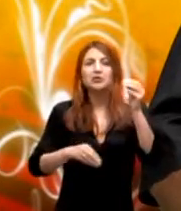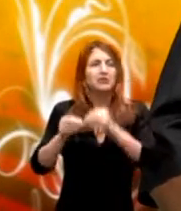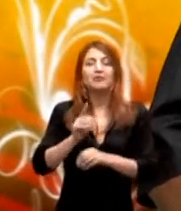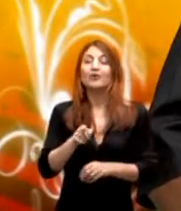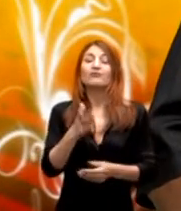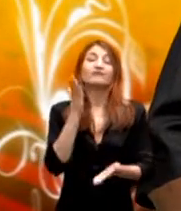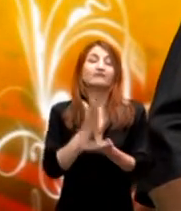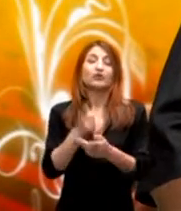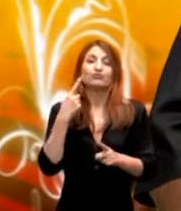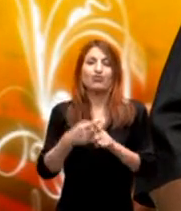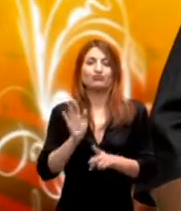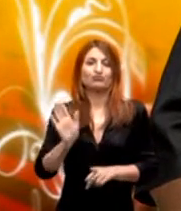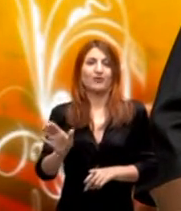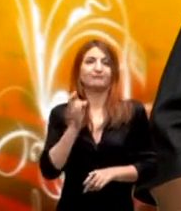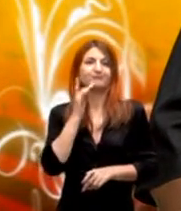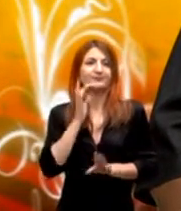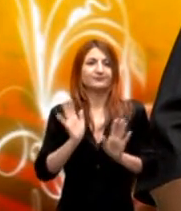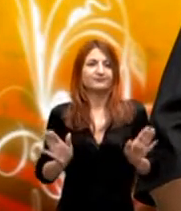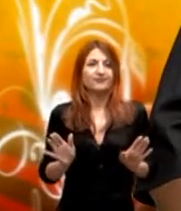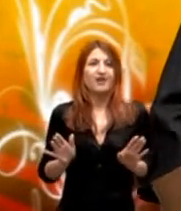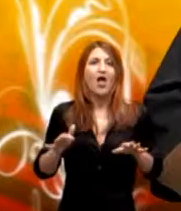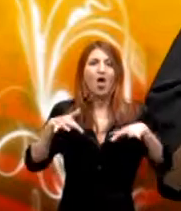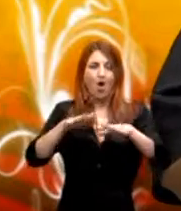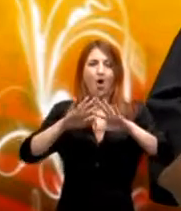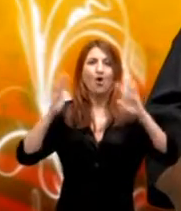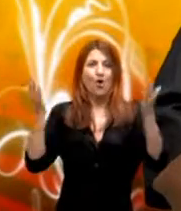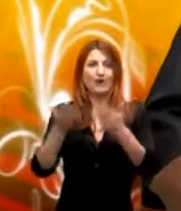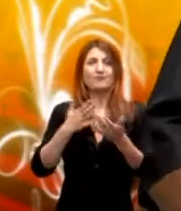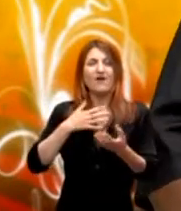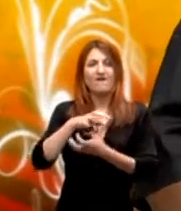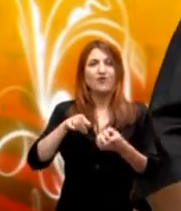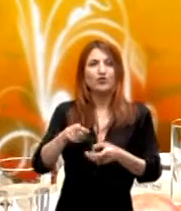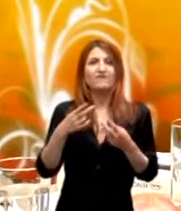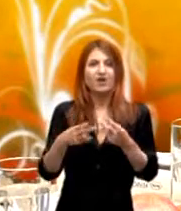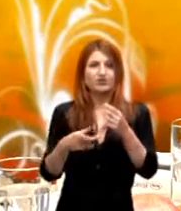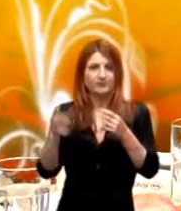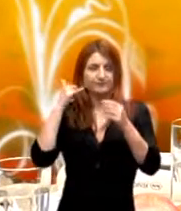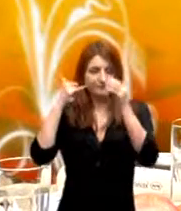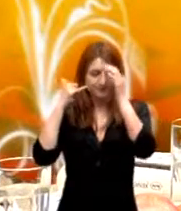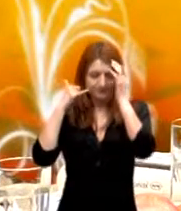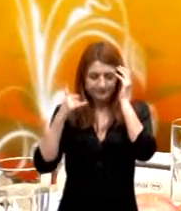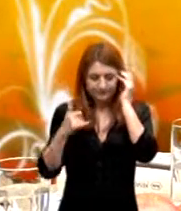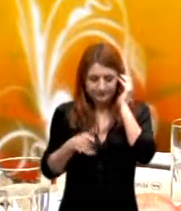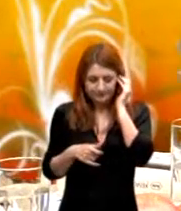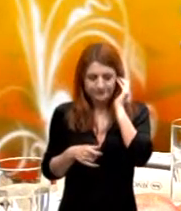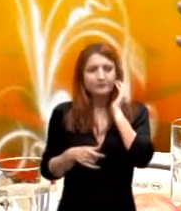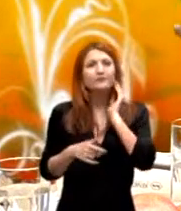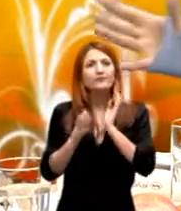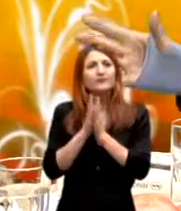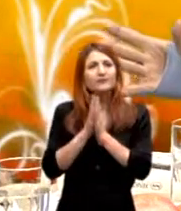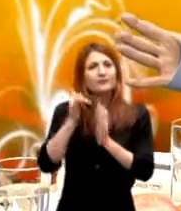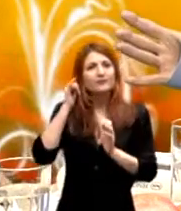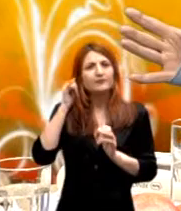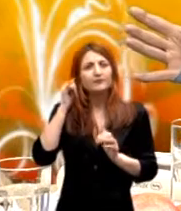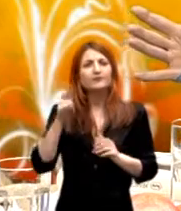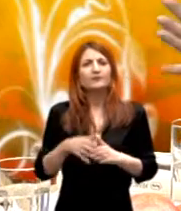nečega takvoga. Okolina je najbitnija stvar. Ovi tvoji bližnji. Hoću čut poziv. Da. Može. Evo, molim,